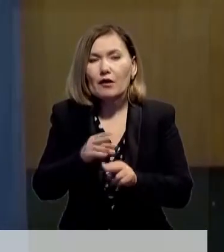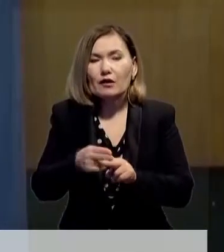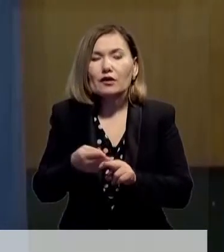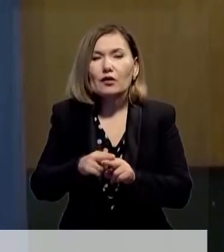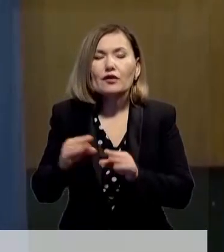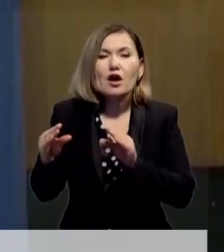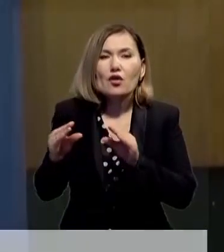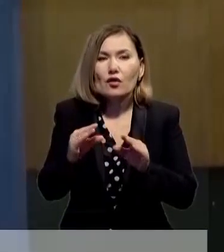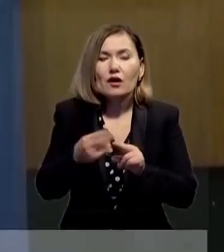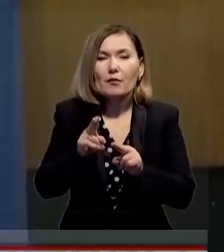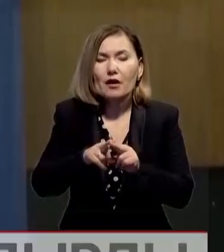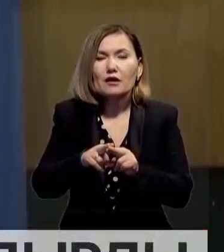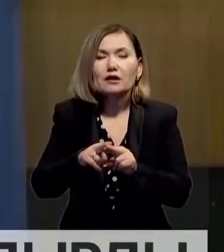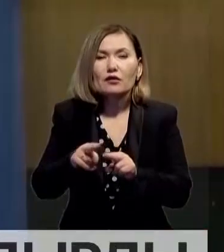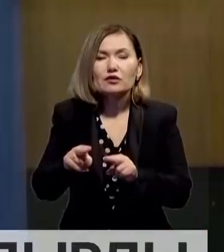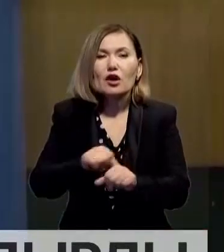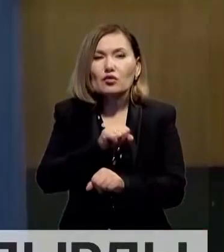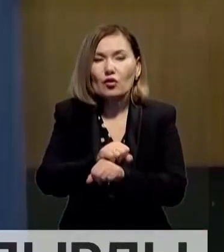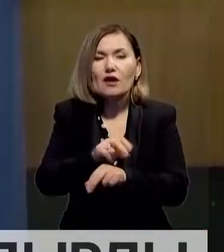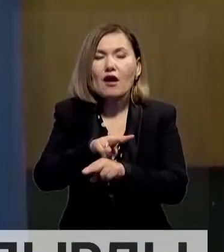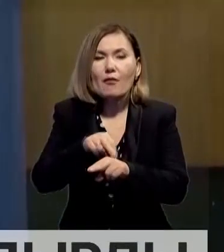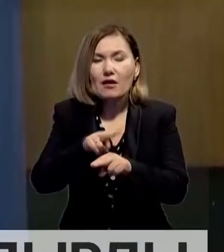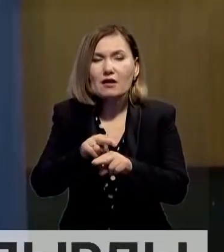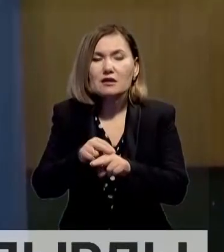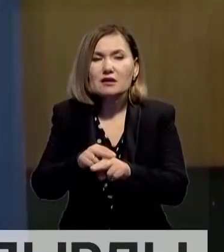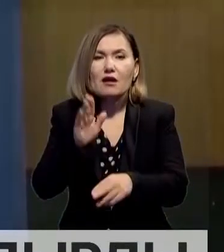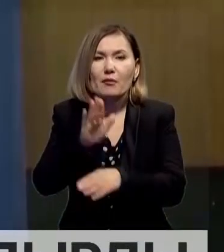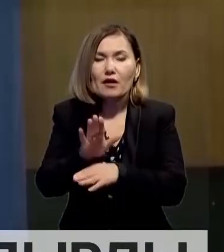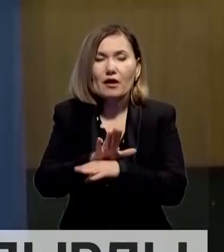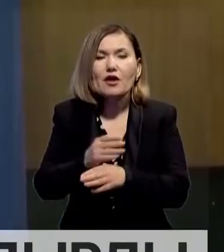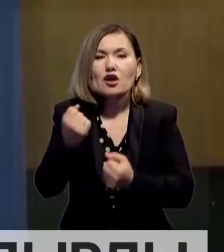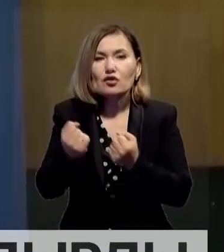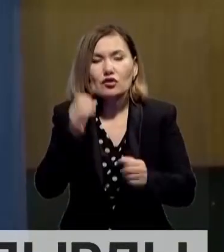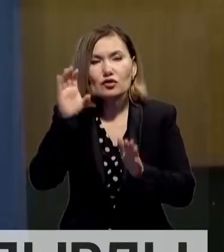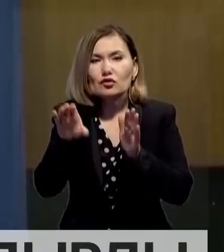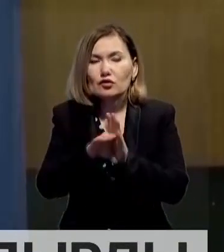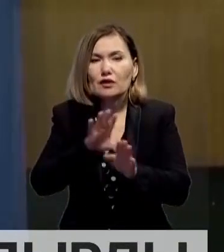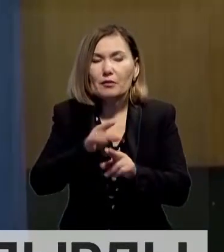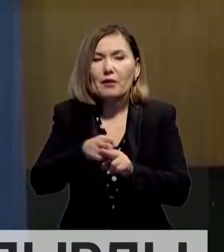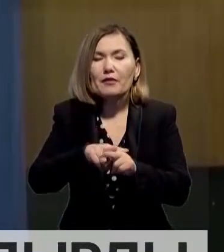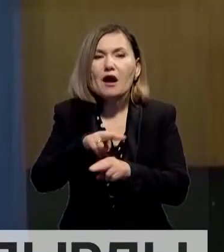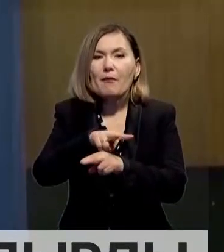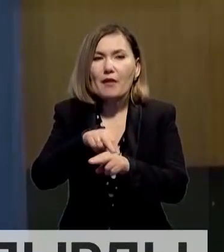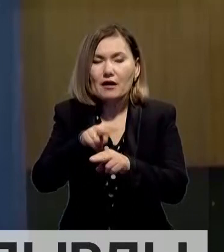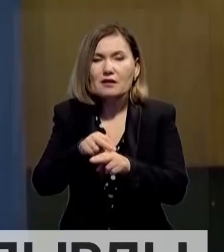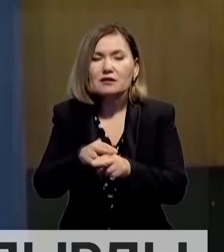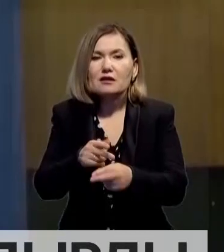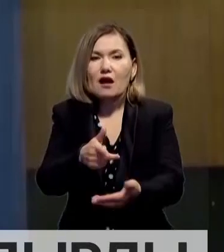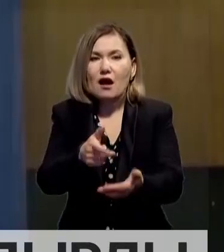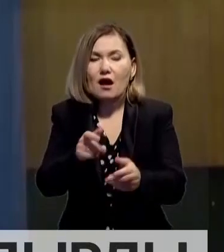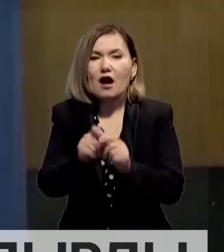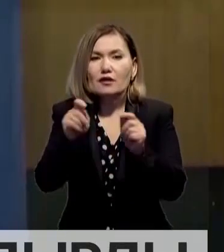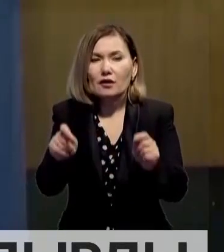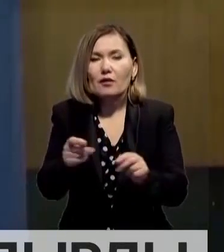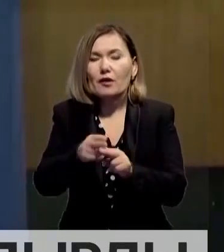тоқтатып, көлікті өшір деп бұйырған. Бұған құлақ аспаған ол, көлікті ары қарай жүргізе бергенде полиция бір рет оқ атқан.